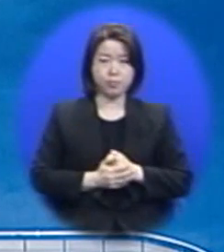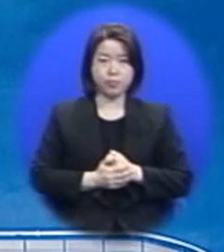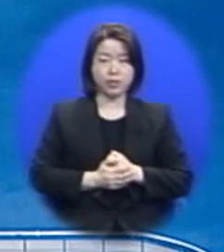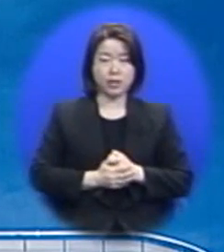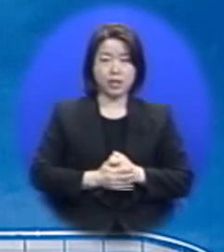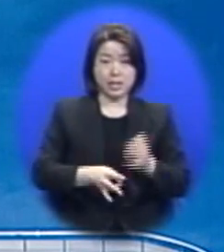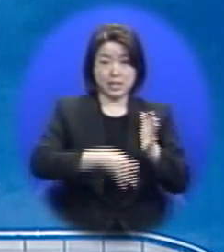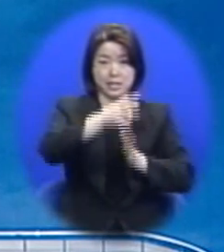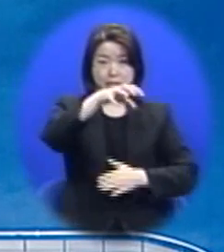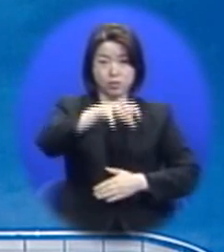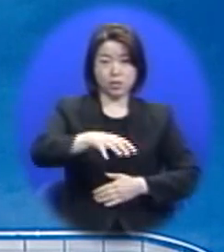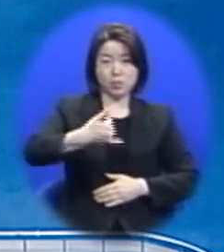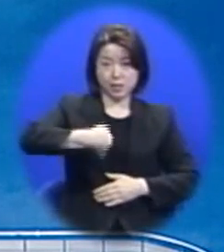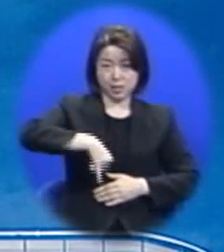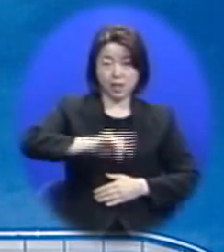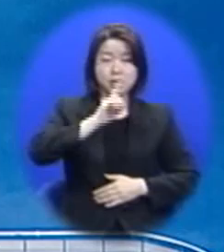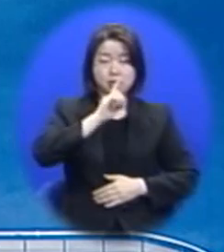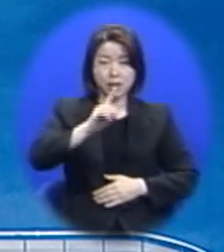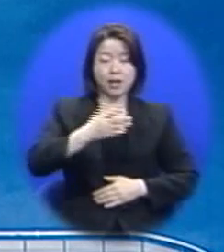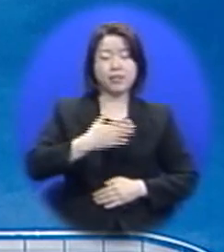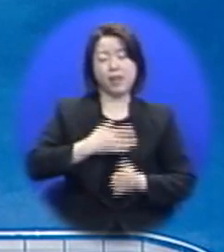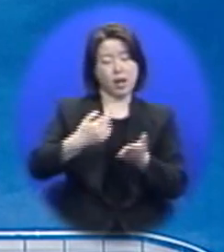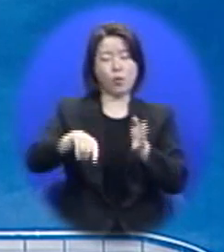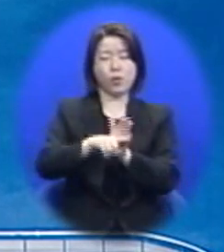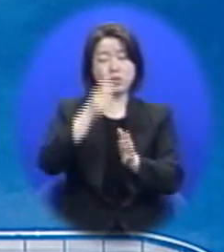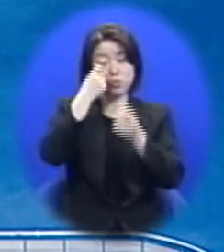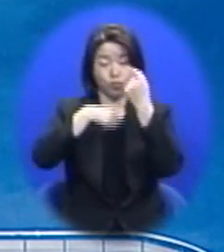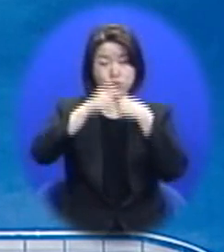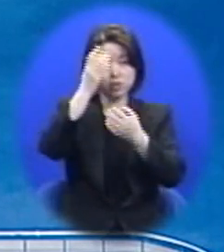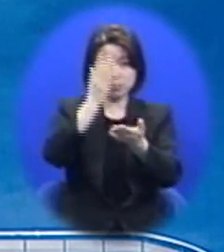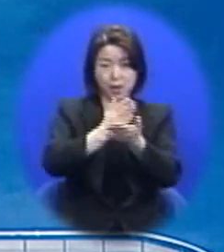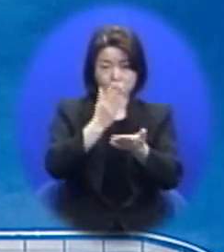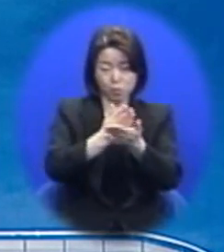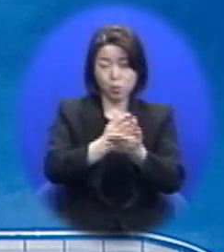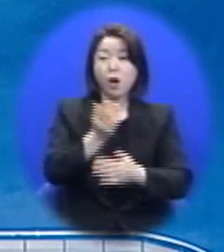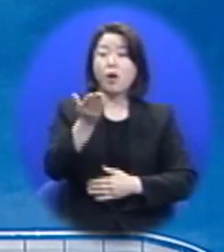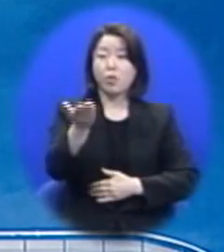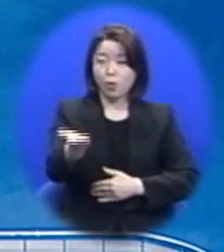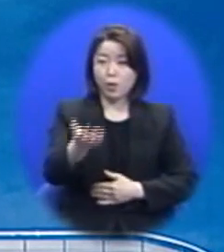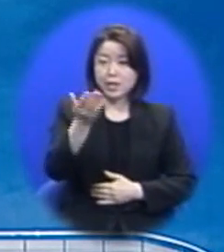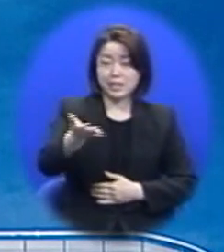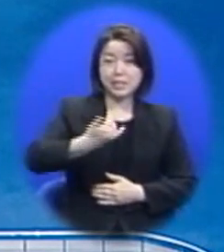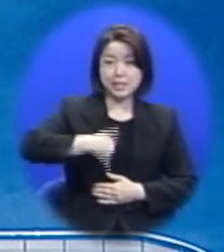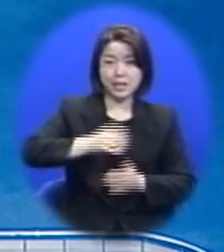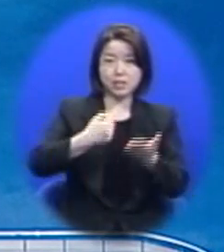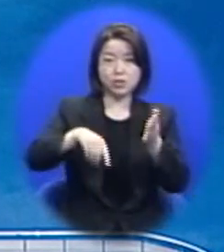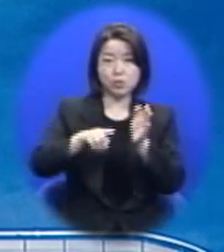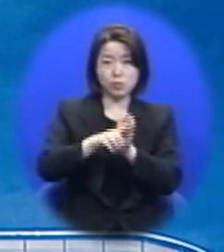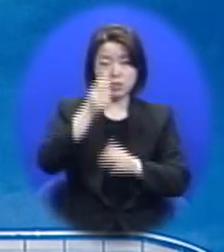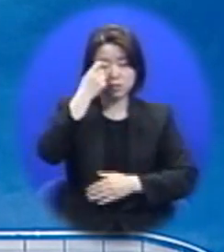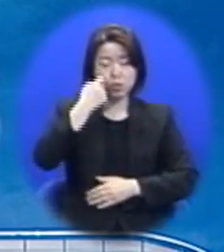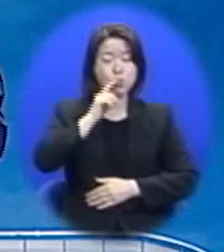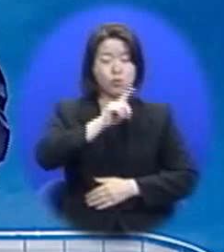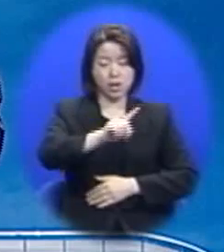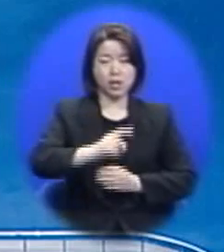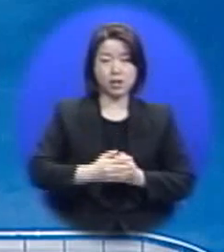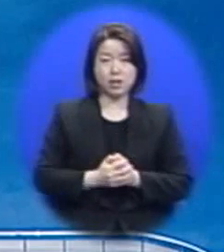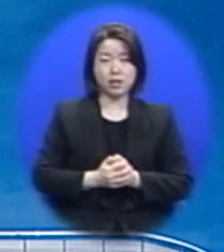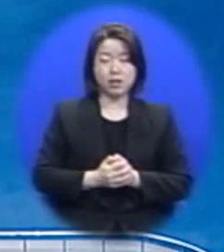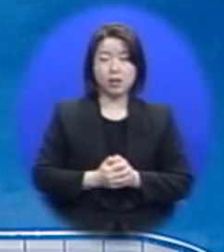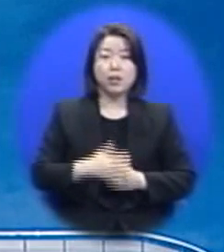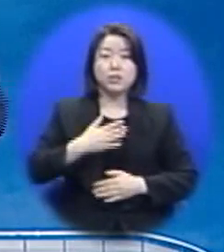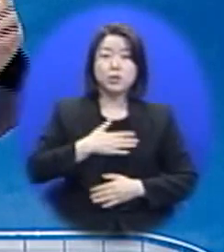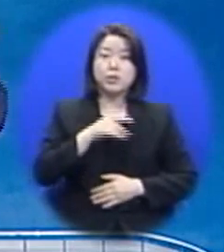예루살렘의 딸들아, 나를 위하여 울지 말고 너희와 너희 자녀를 위해 울라. 저는 이